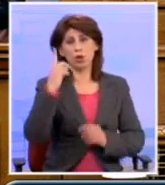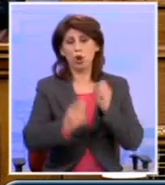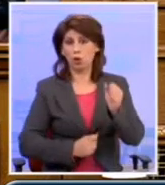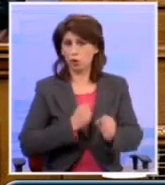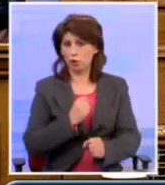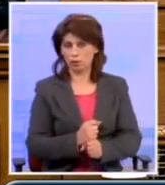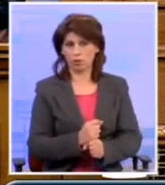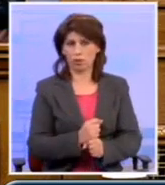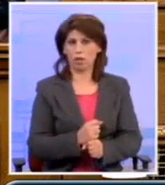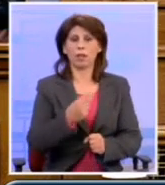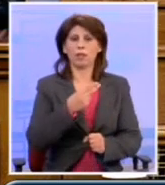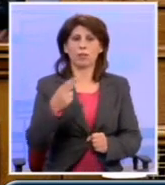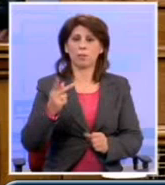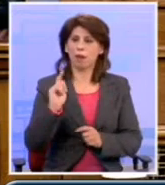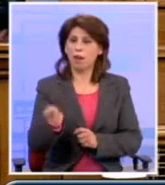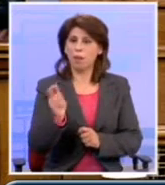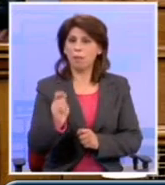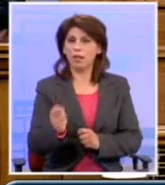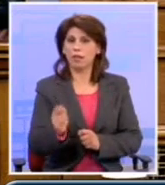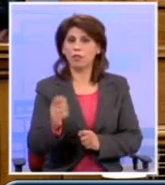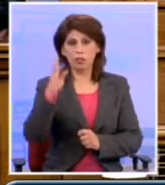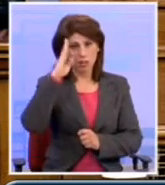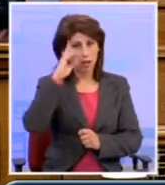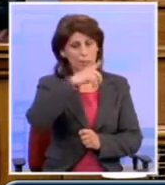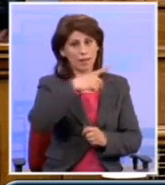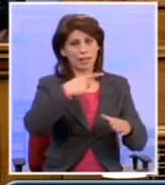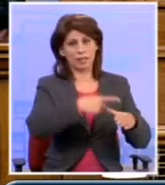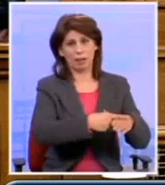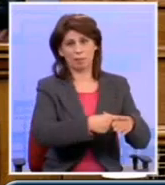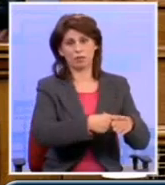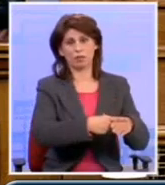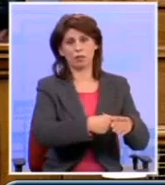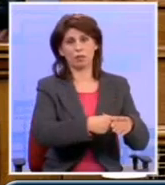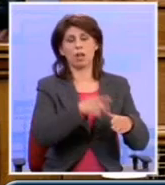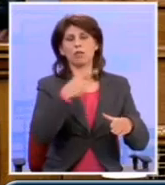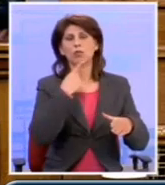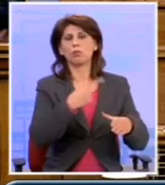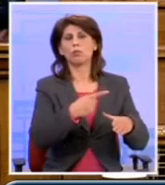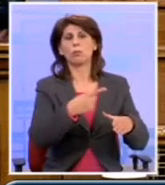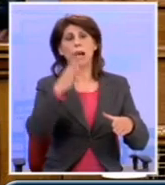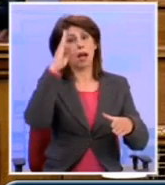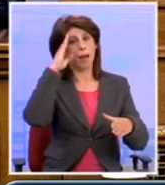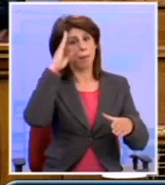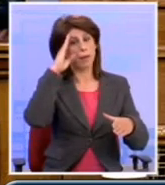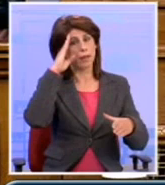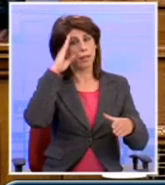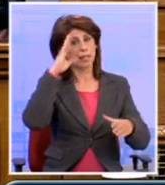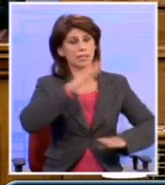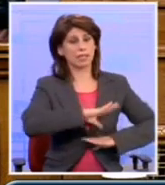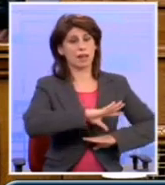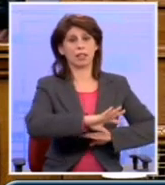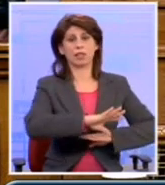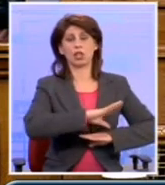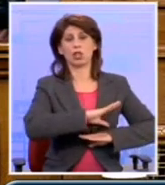χρόνο για την αποπληρωμή σε αμερικανικές τράπεζες της λεγόμενης αμερικανικής